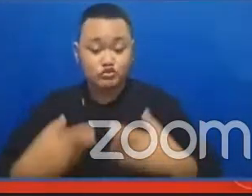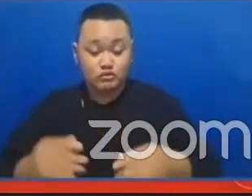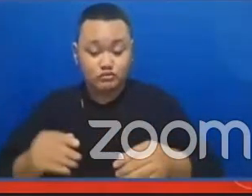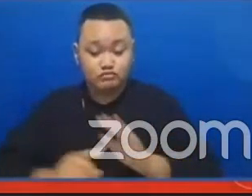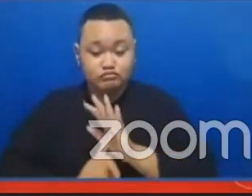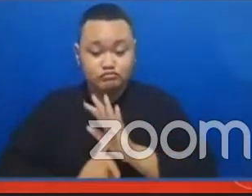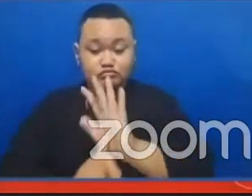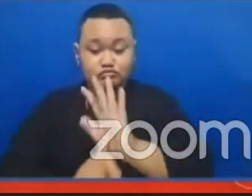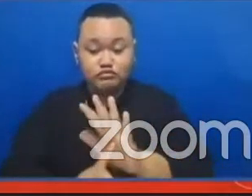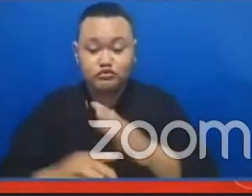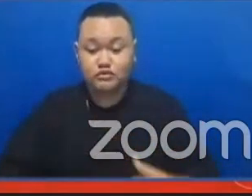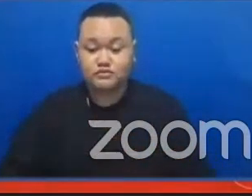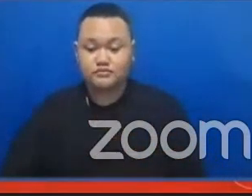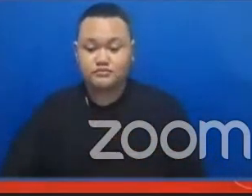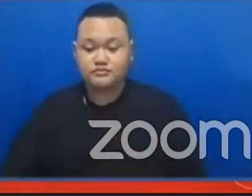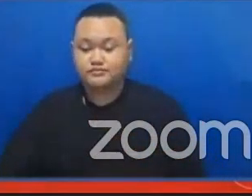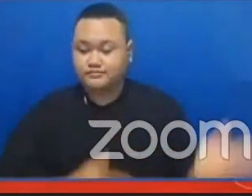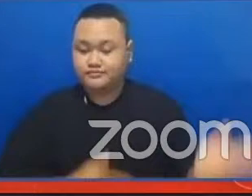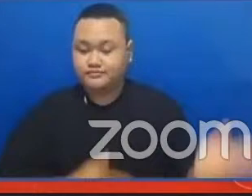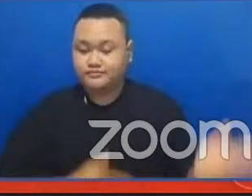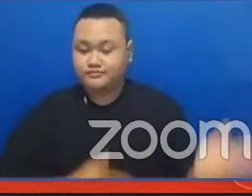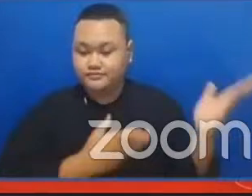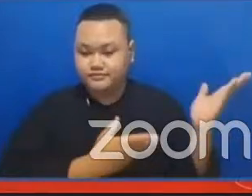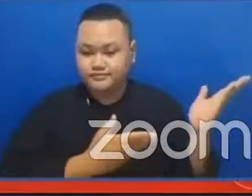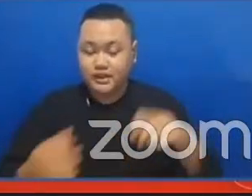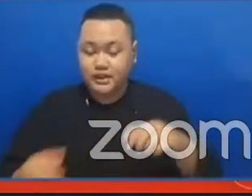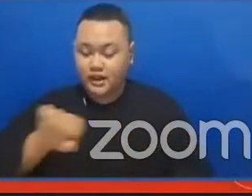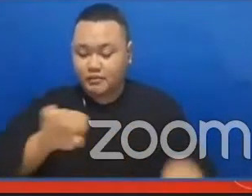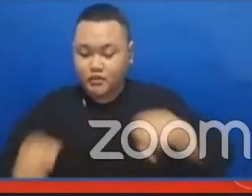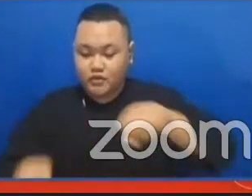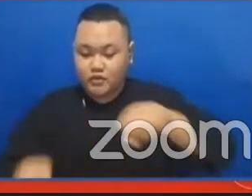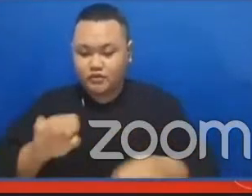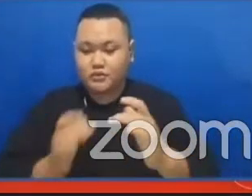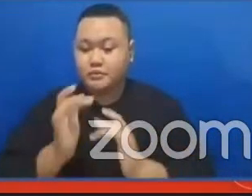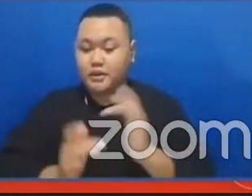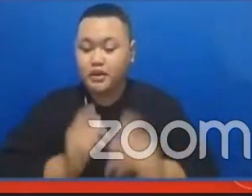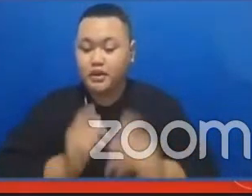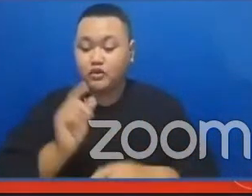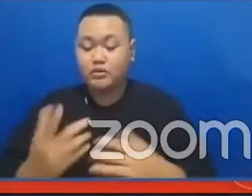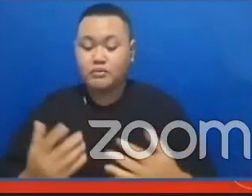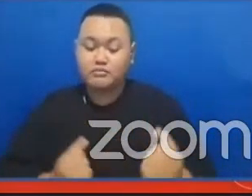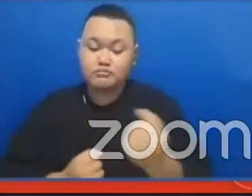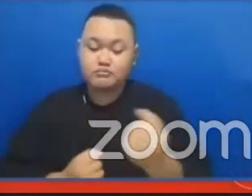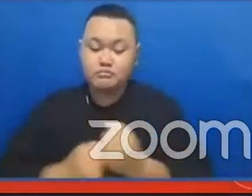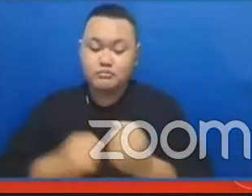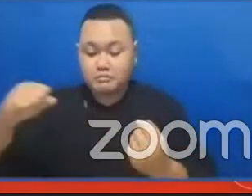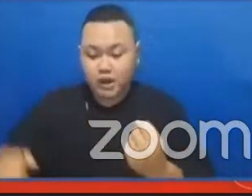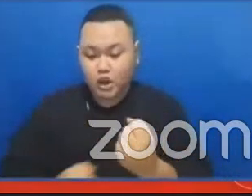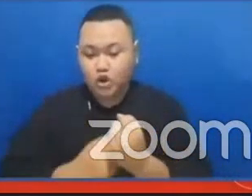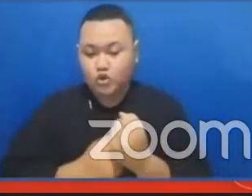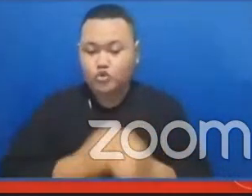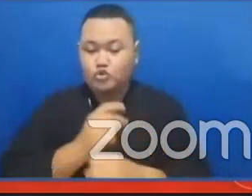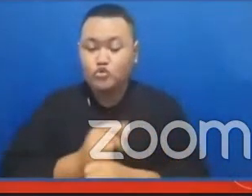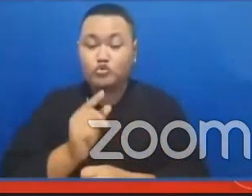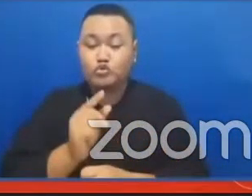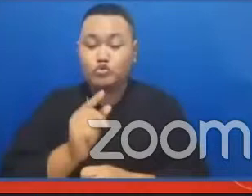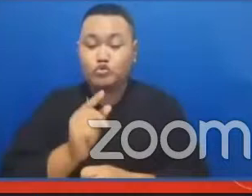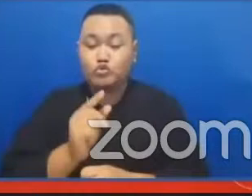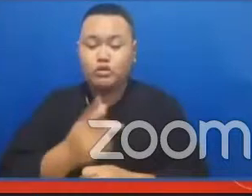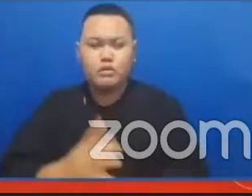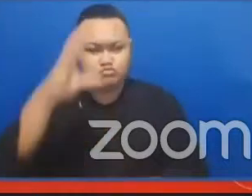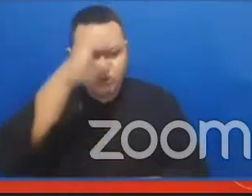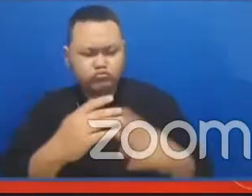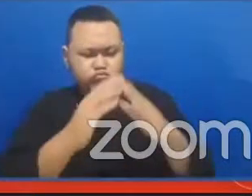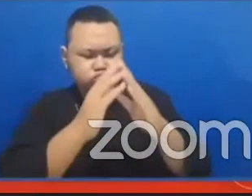Gitu kan ya. Laboratorium maya ini kami develop ya untuk mendukung guru ya untuk mendalami